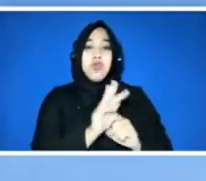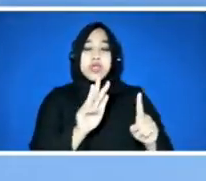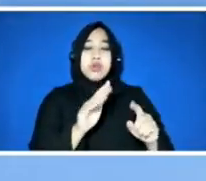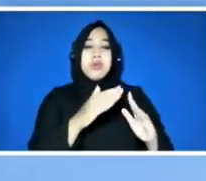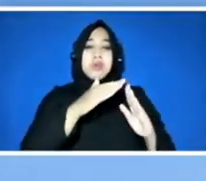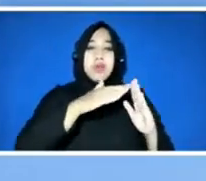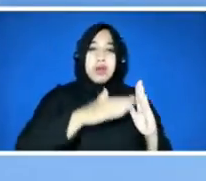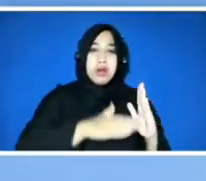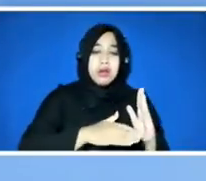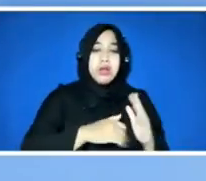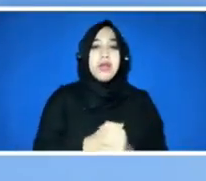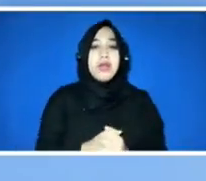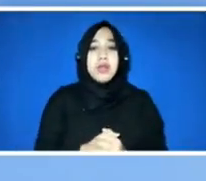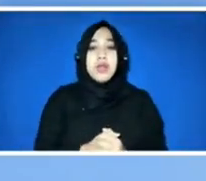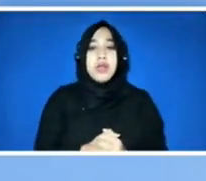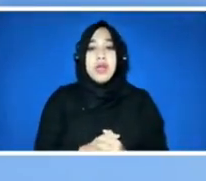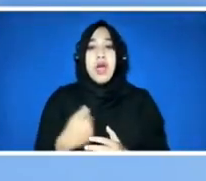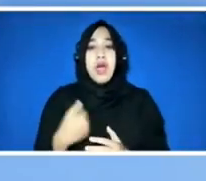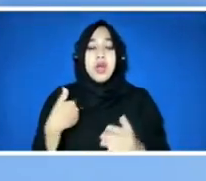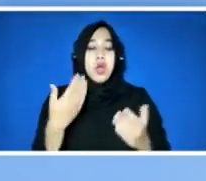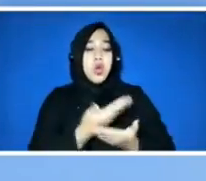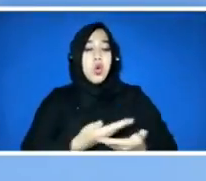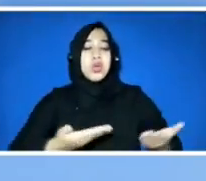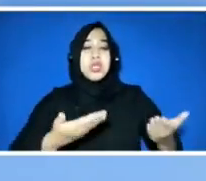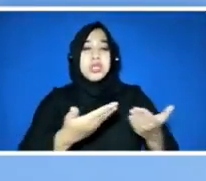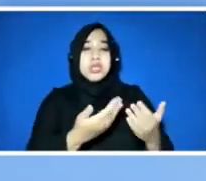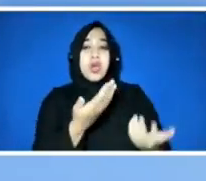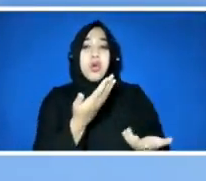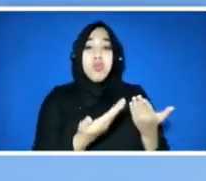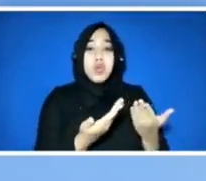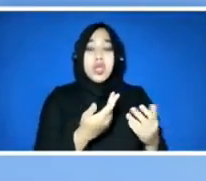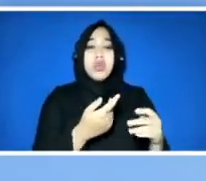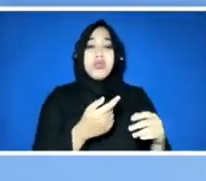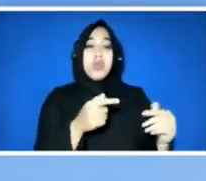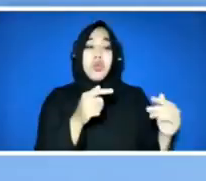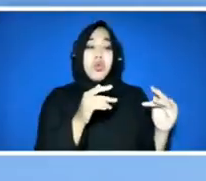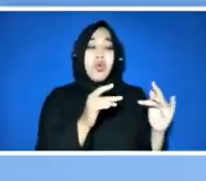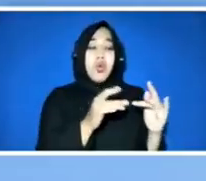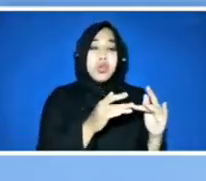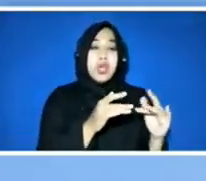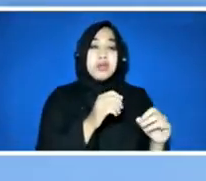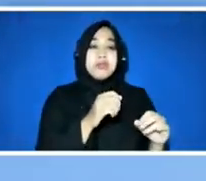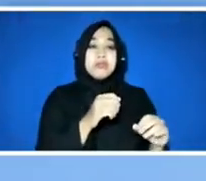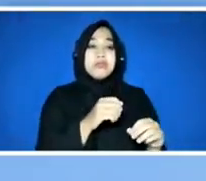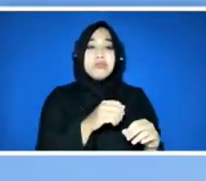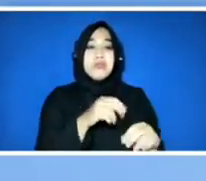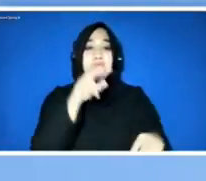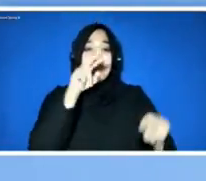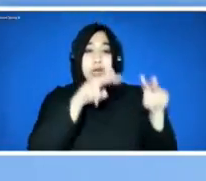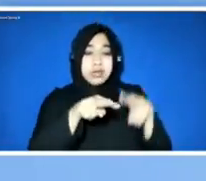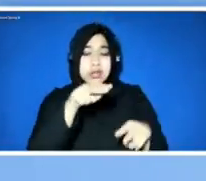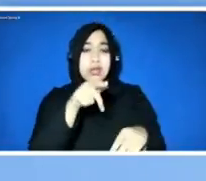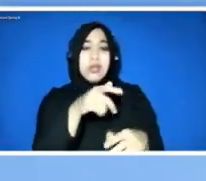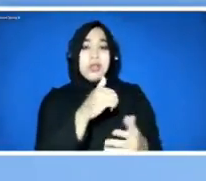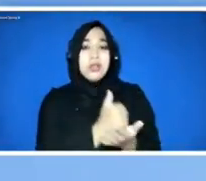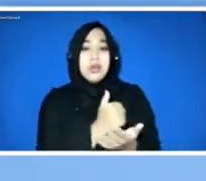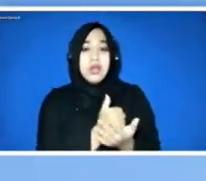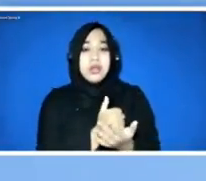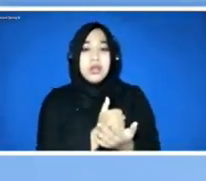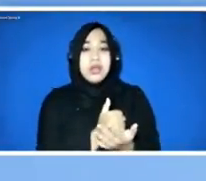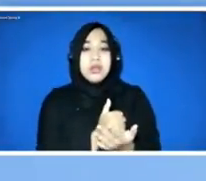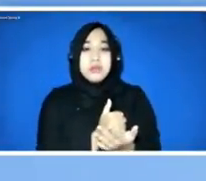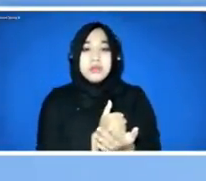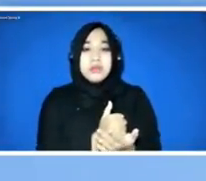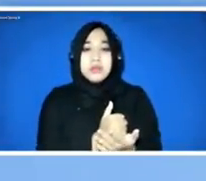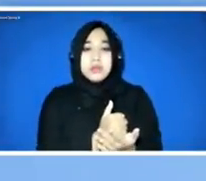rendah. Jadi ada kondisi-kondisi sesuai yang memungkinkan kontak tracing ini bisa bekerja dan justru menjadi barrier